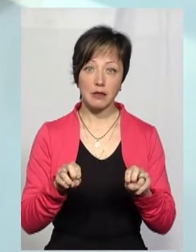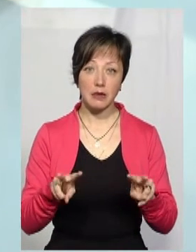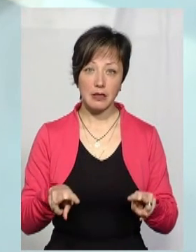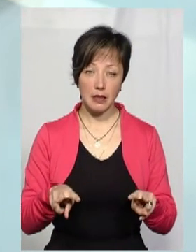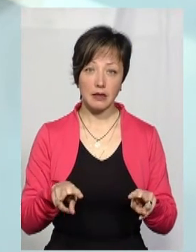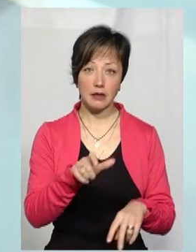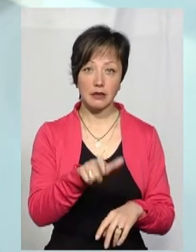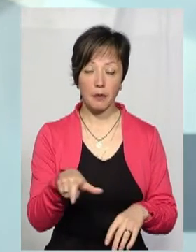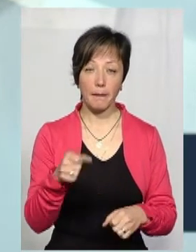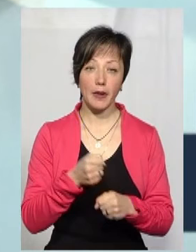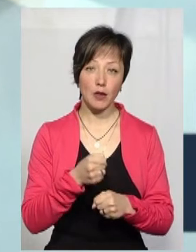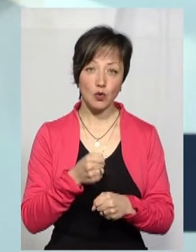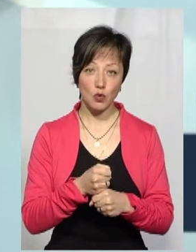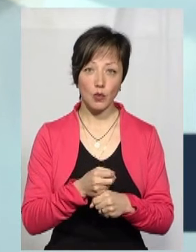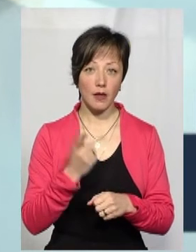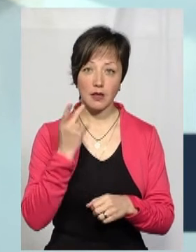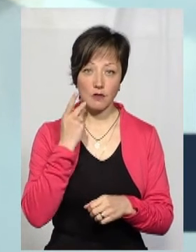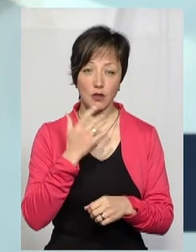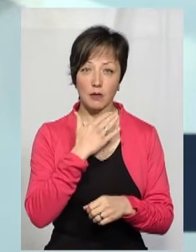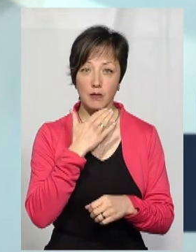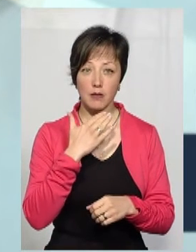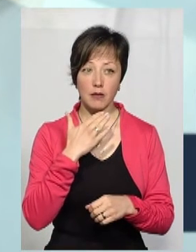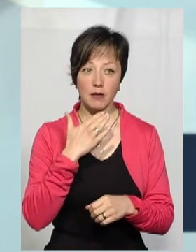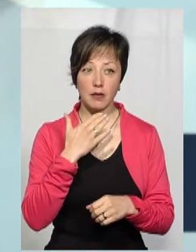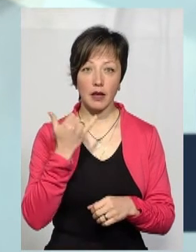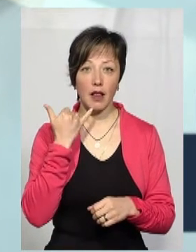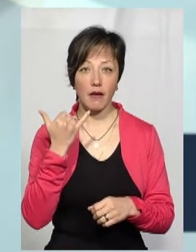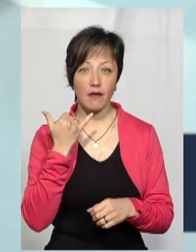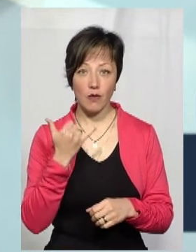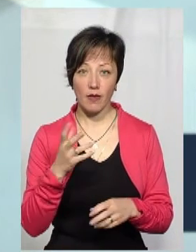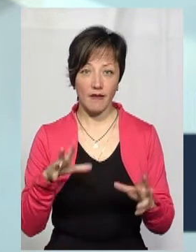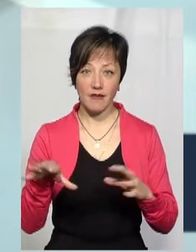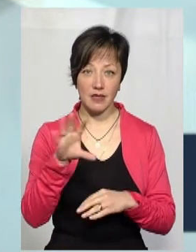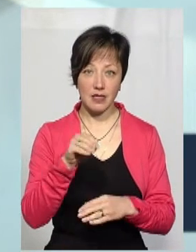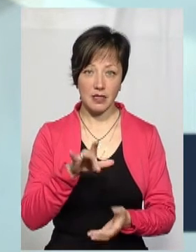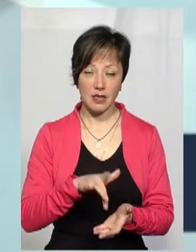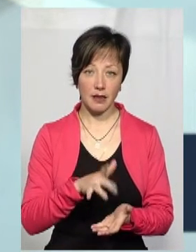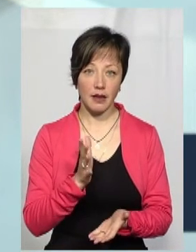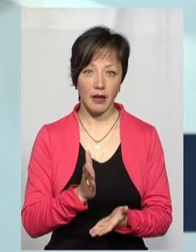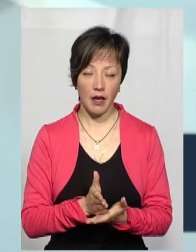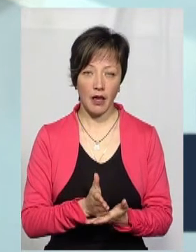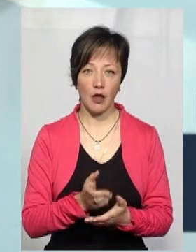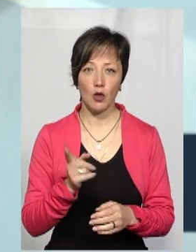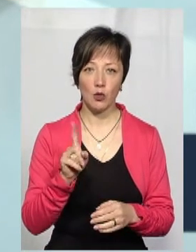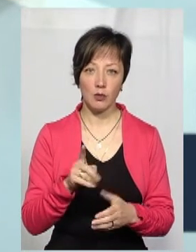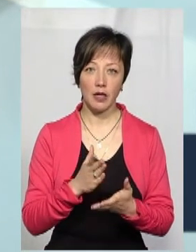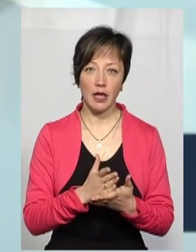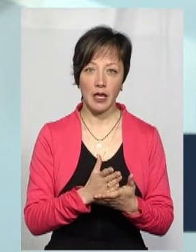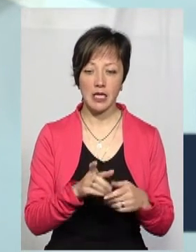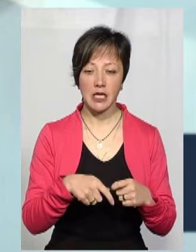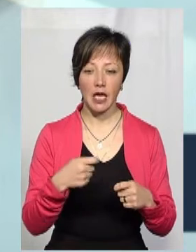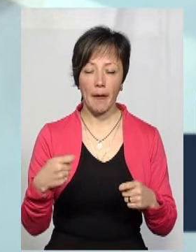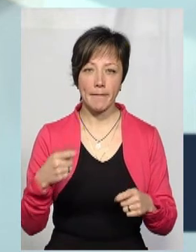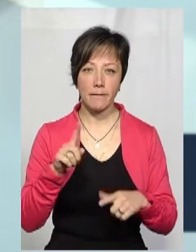спеціалісти працюють, і не завжди багато канальні телефони ж не в всіх центрах є, тому є тут затримка,